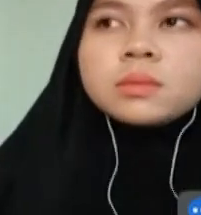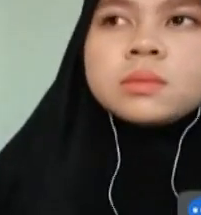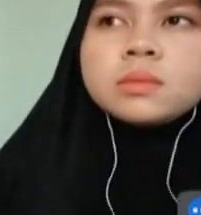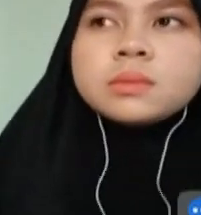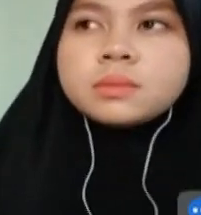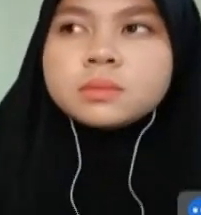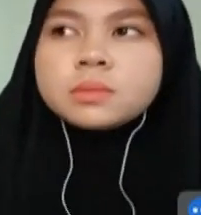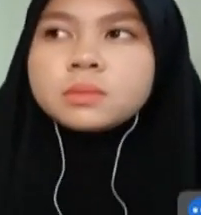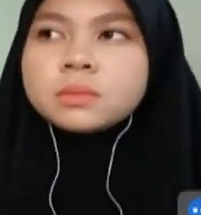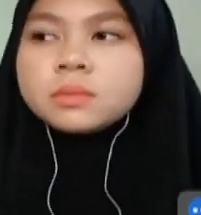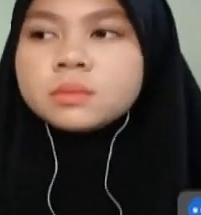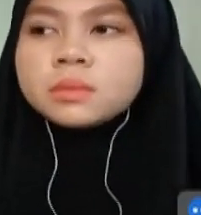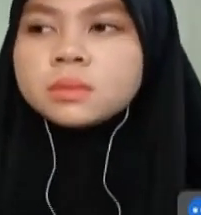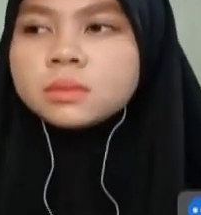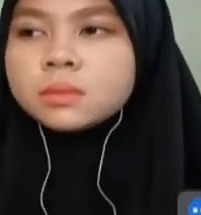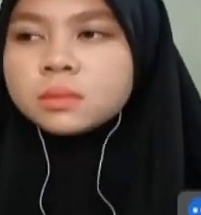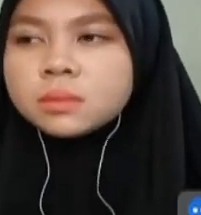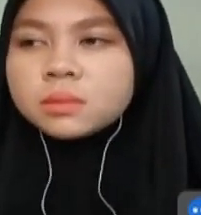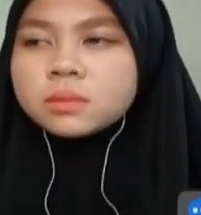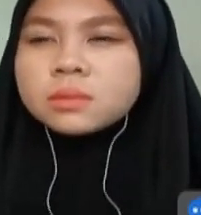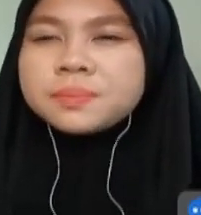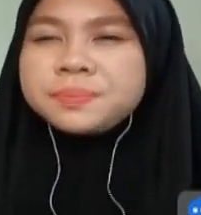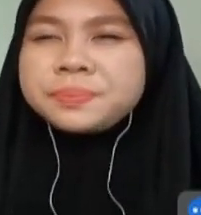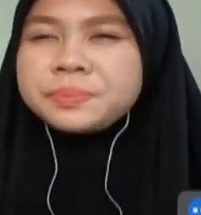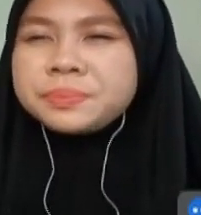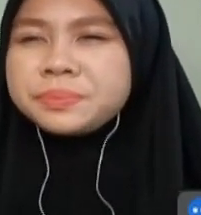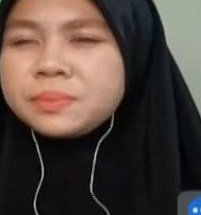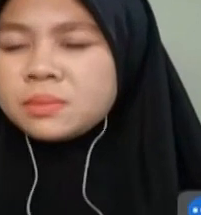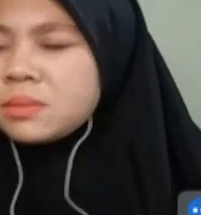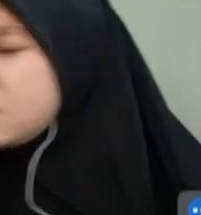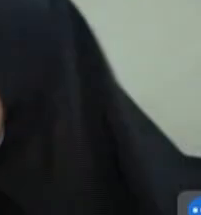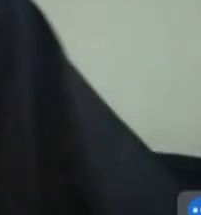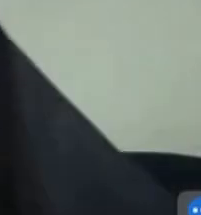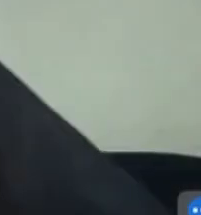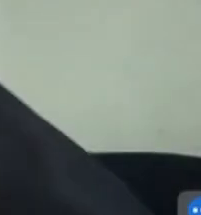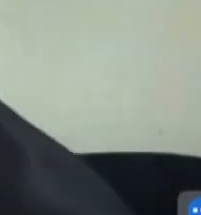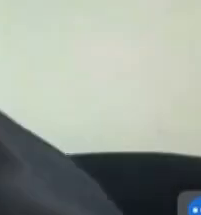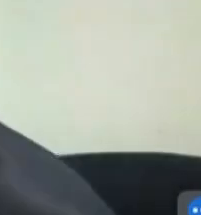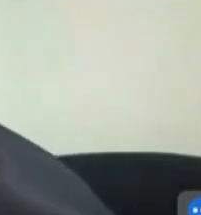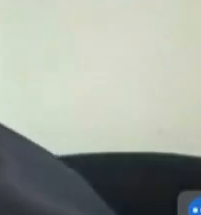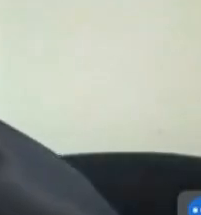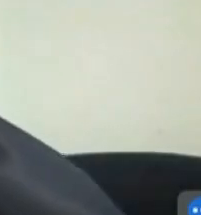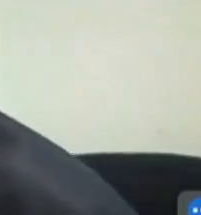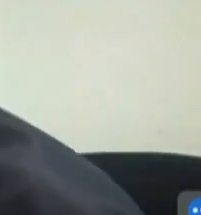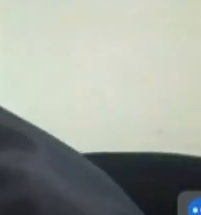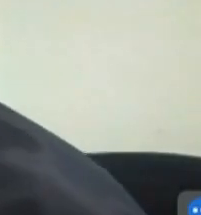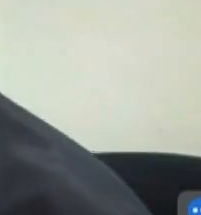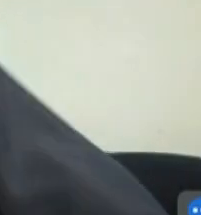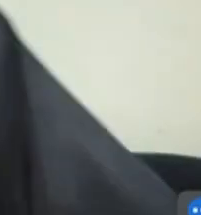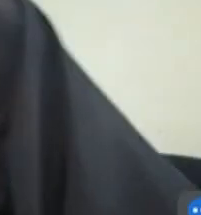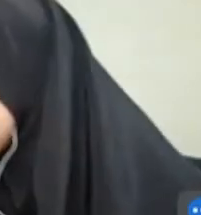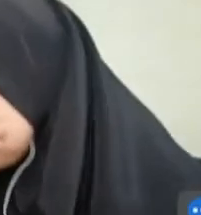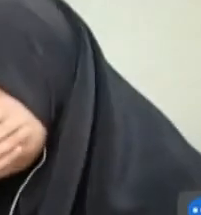Kita tak sama nasib di sana, baikkah atau